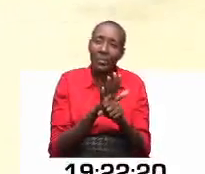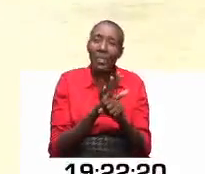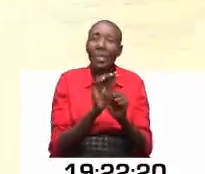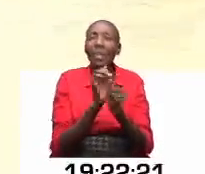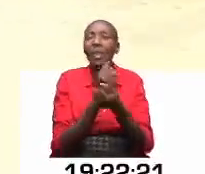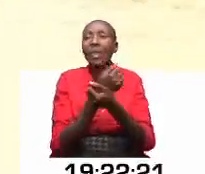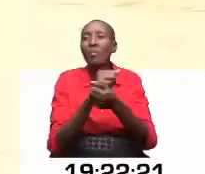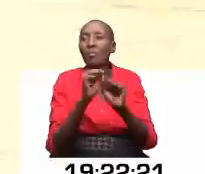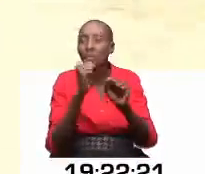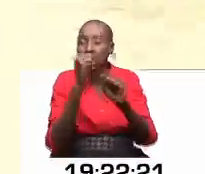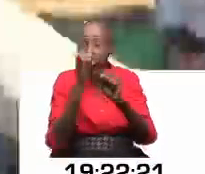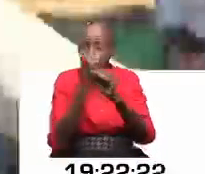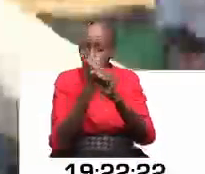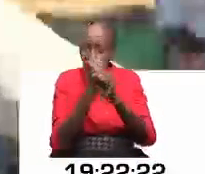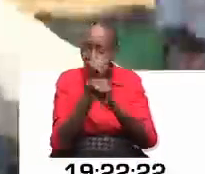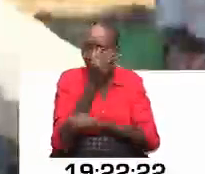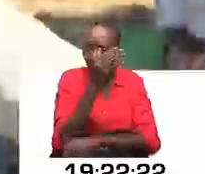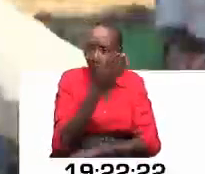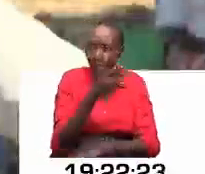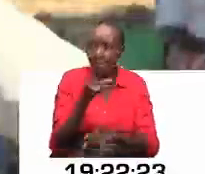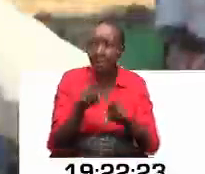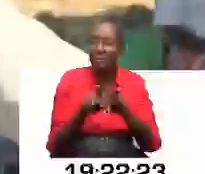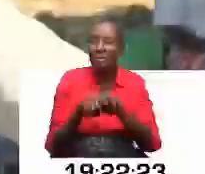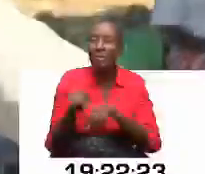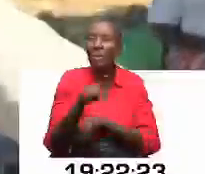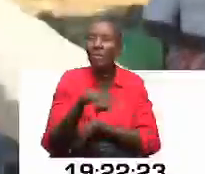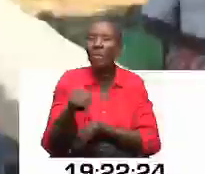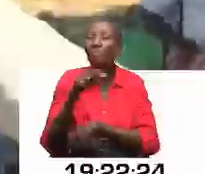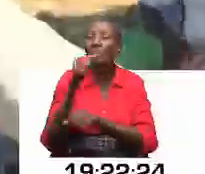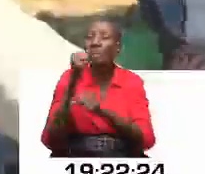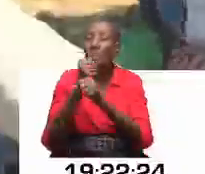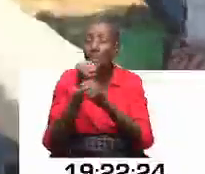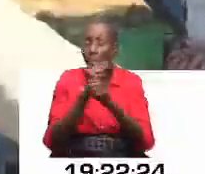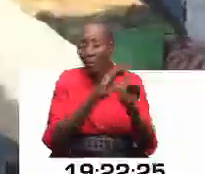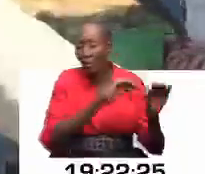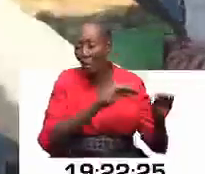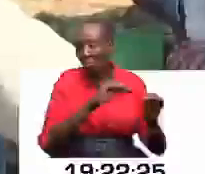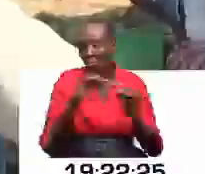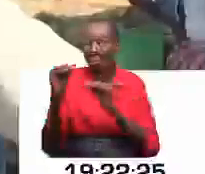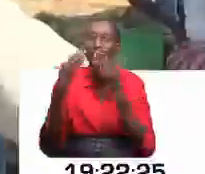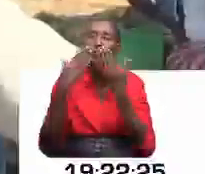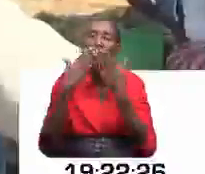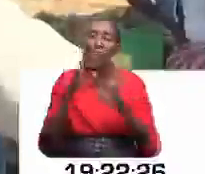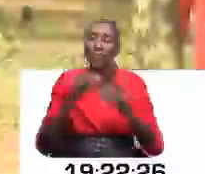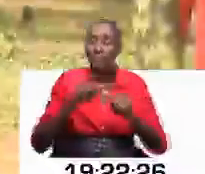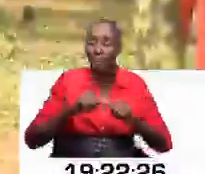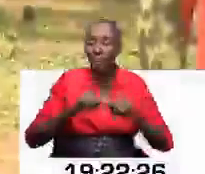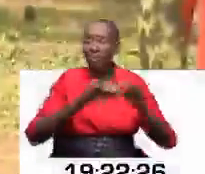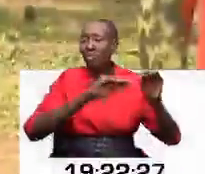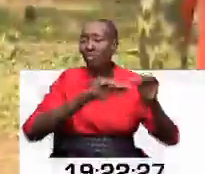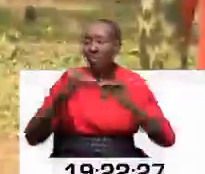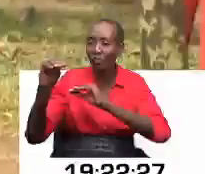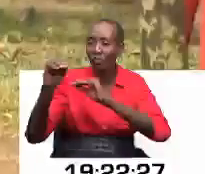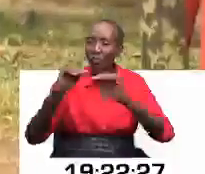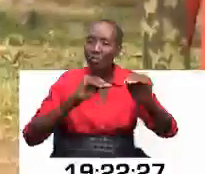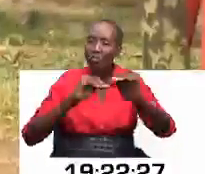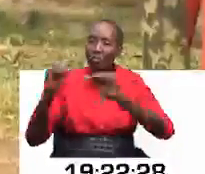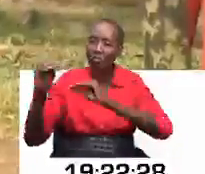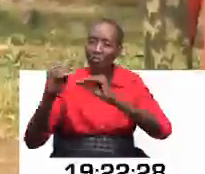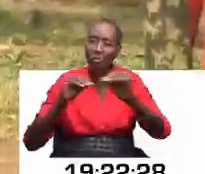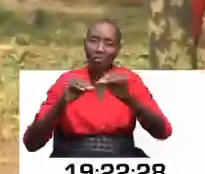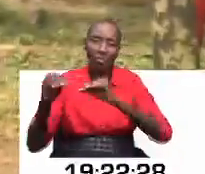kufanya huko kazi. Hata mahali tulikuwa tunafanya tumehama. Tunasonga songa tu, ikiwa maji imekuja